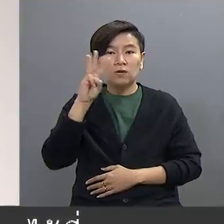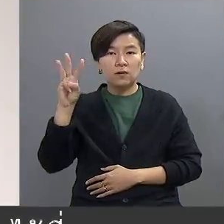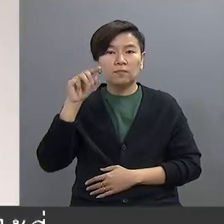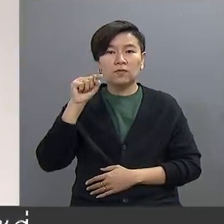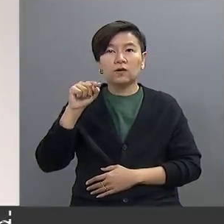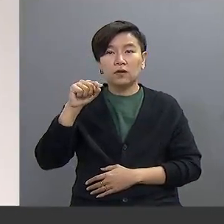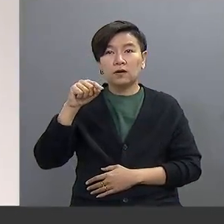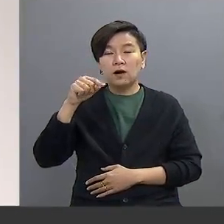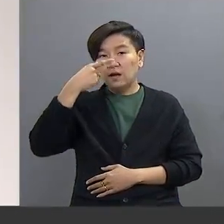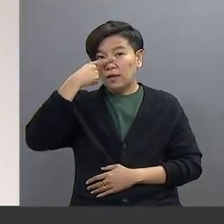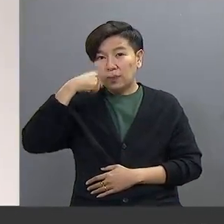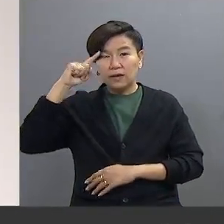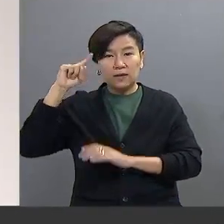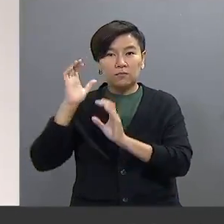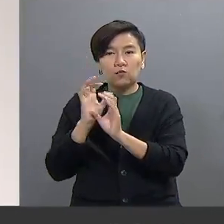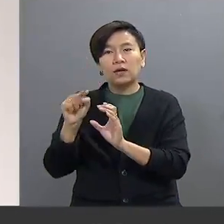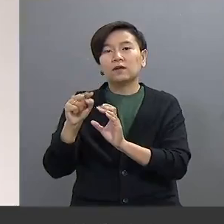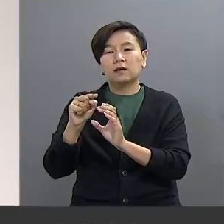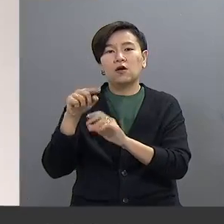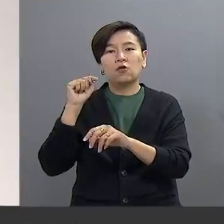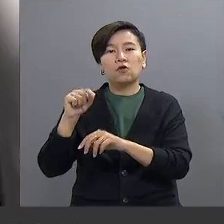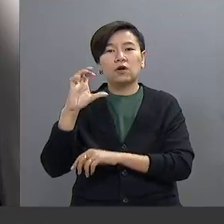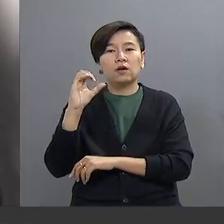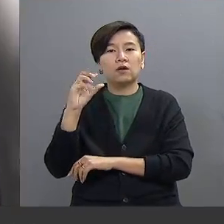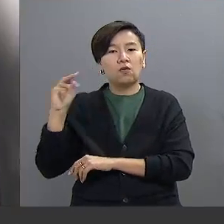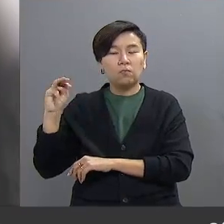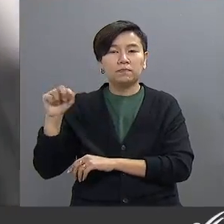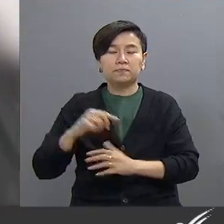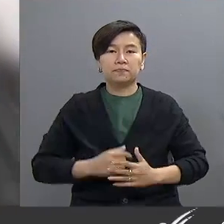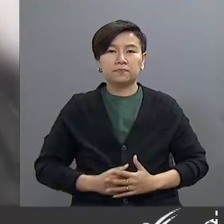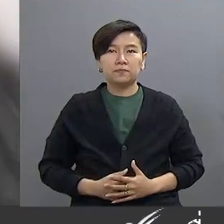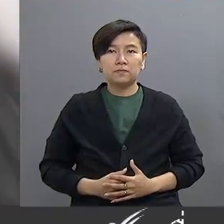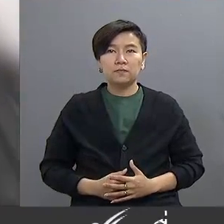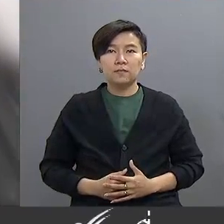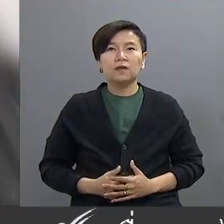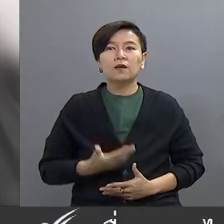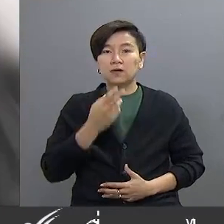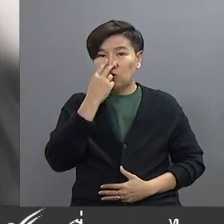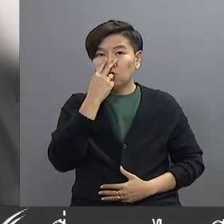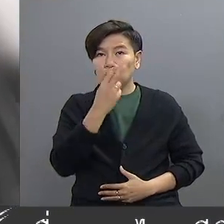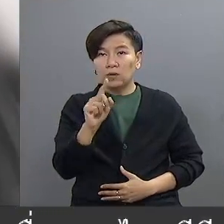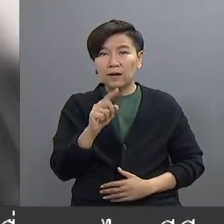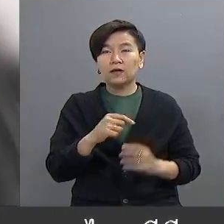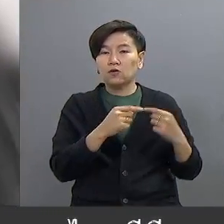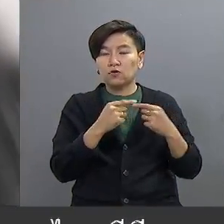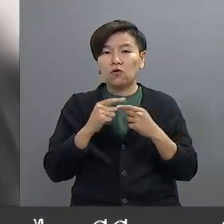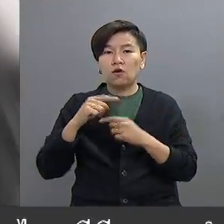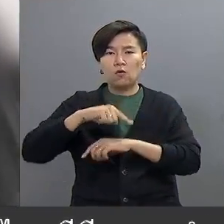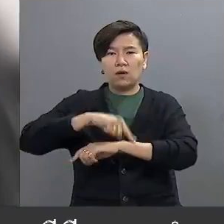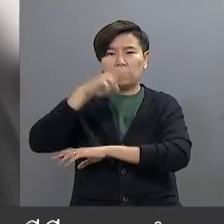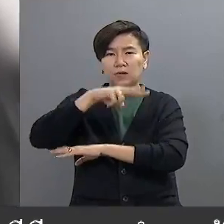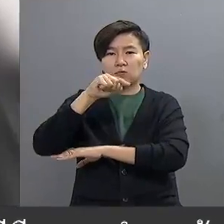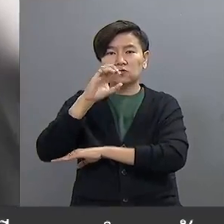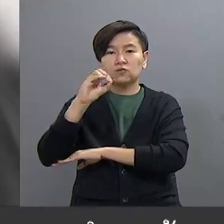www.thaipoliceonline.com ก็คือตำรวจไซเบอร์นั่นเองนะคะแล้วเดี๋ยวเรื่องนี้เนี่ยขออนุญาตตามต่อในรายการสถานีประชาชนตอนบ่าย 2:05 นาทีเลยนะคะ